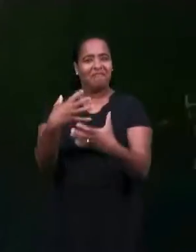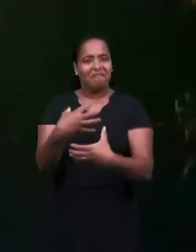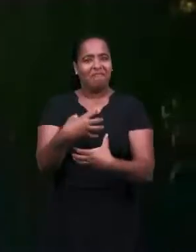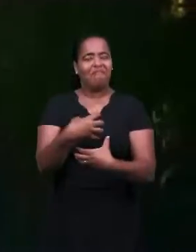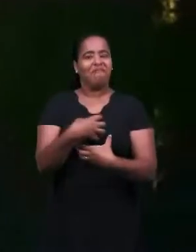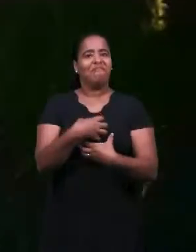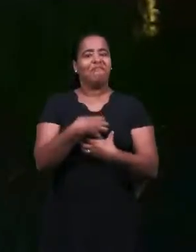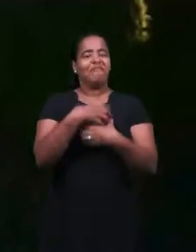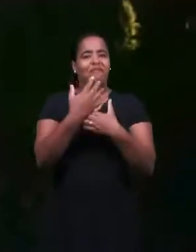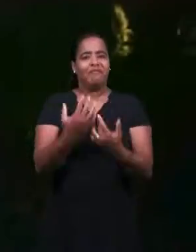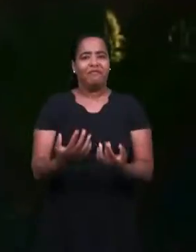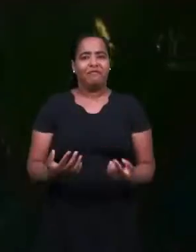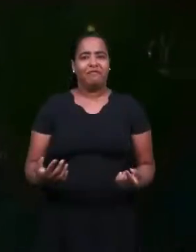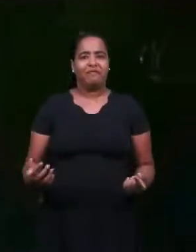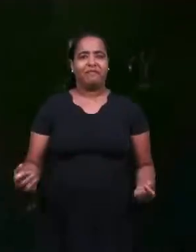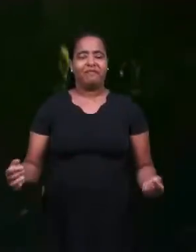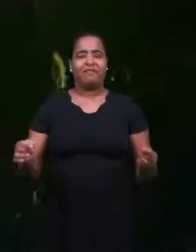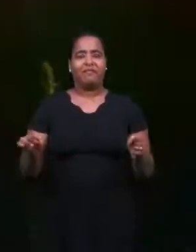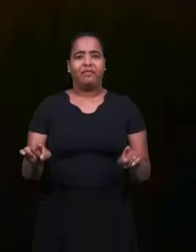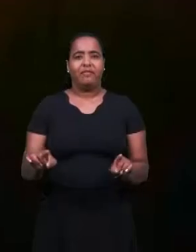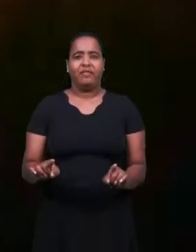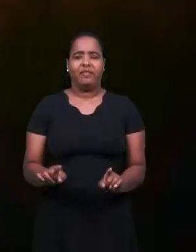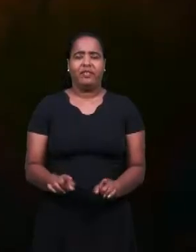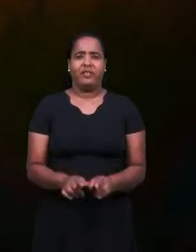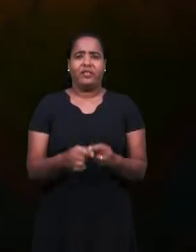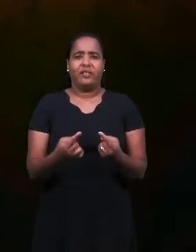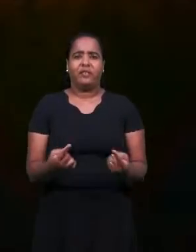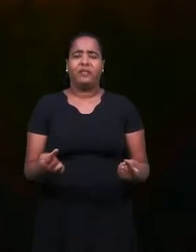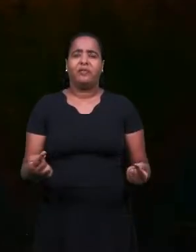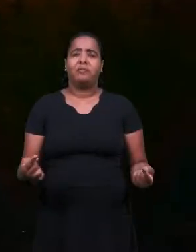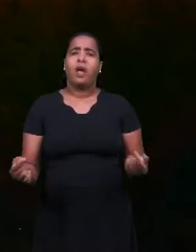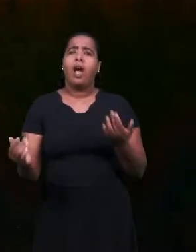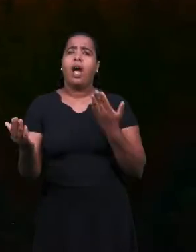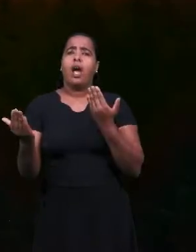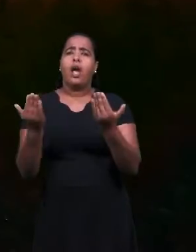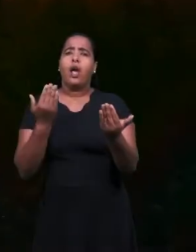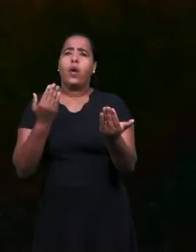в безопасности хожу пред Ним.